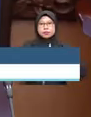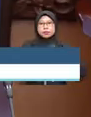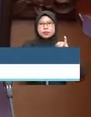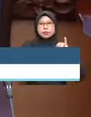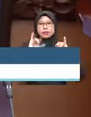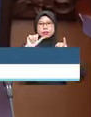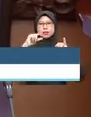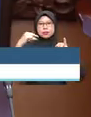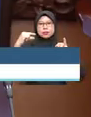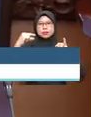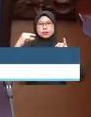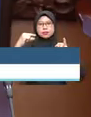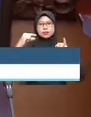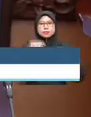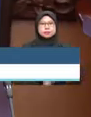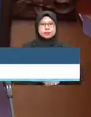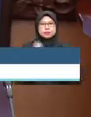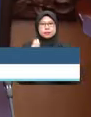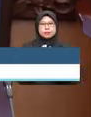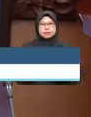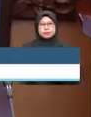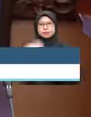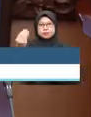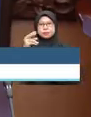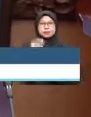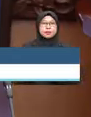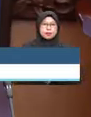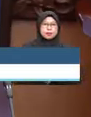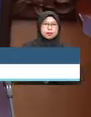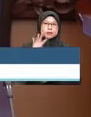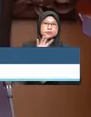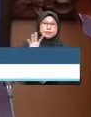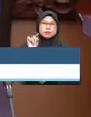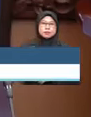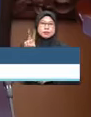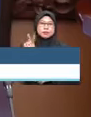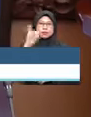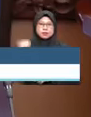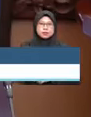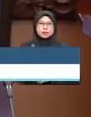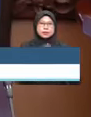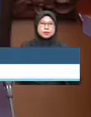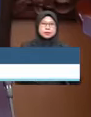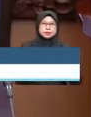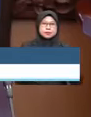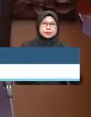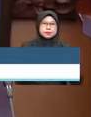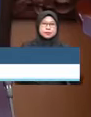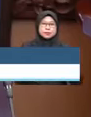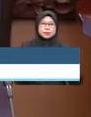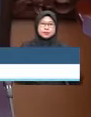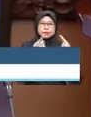iLindung. Jumlah pengeluaran terlibat adalah sebanyak 44.2 juta ringgit